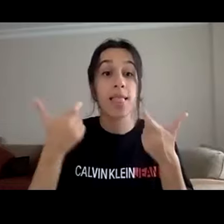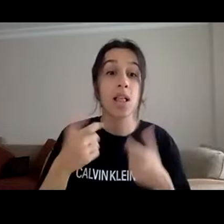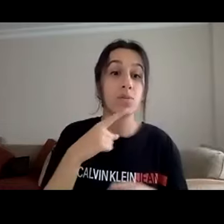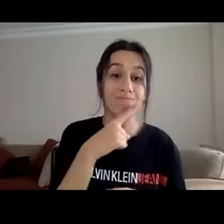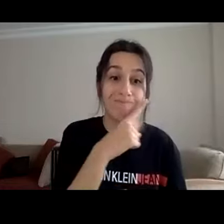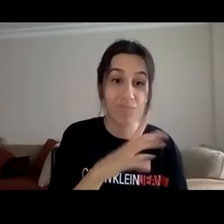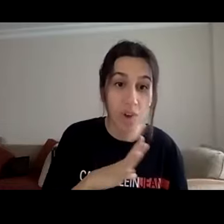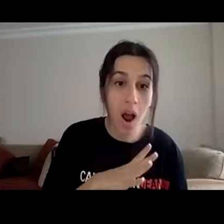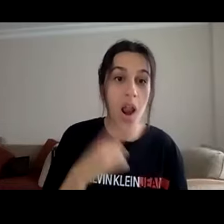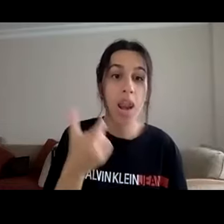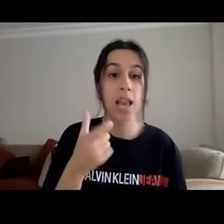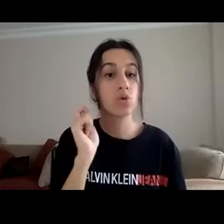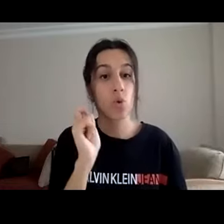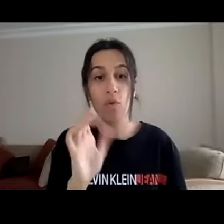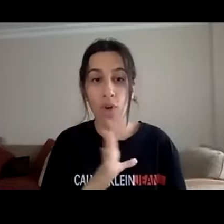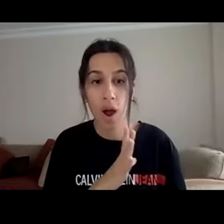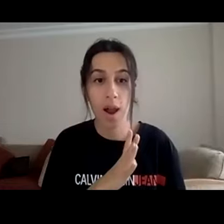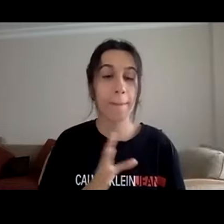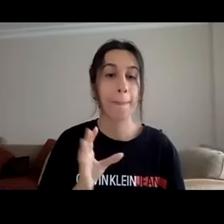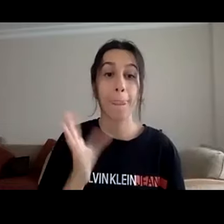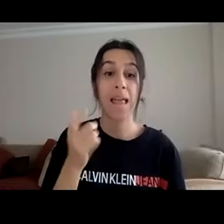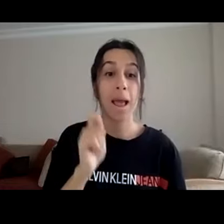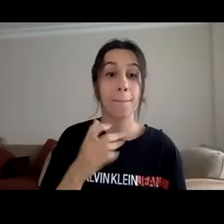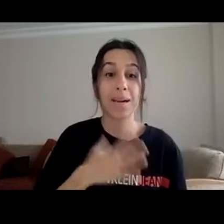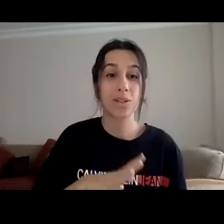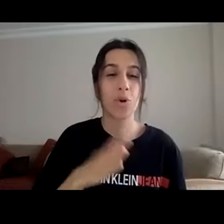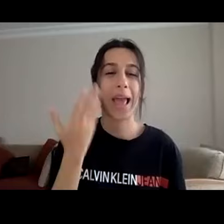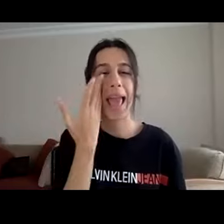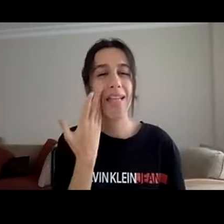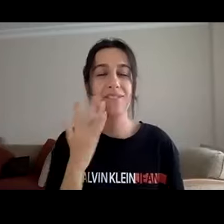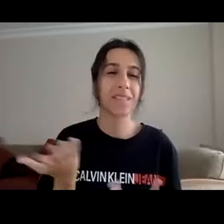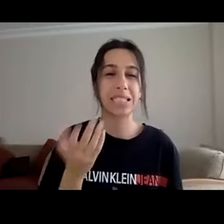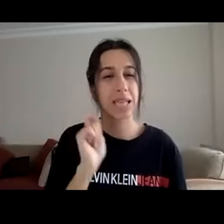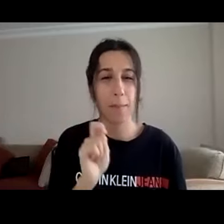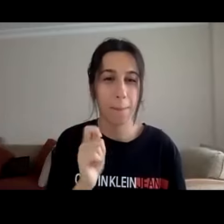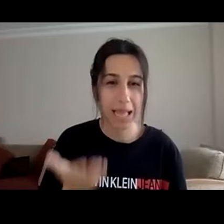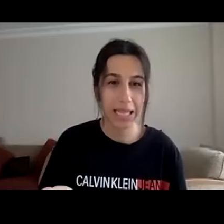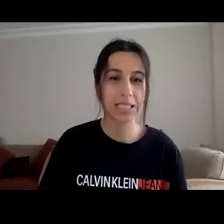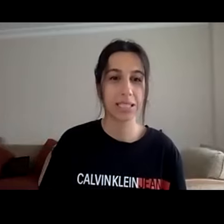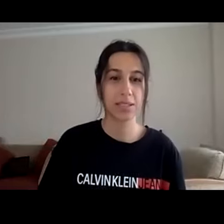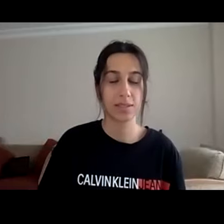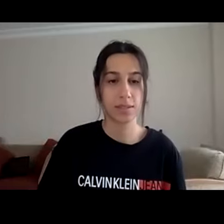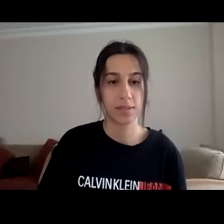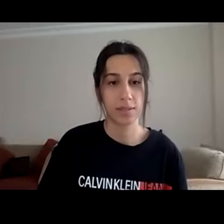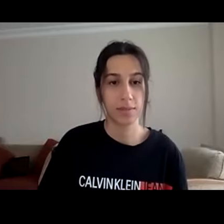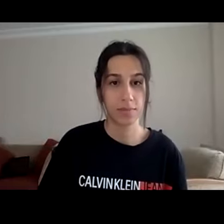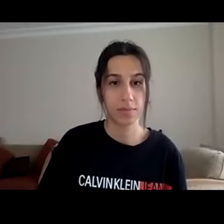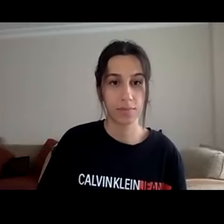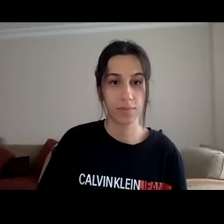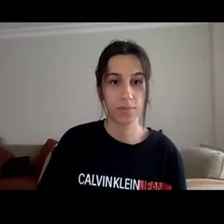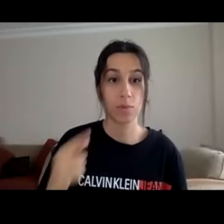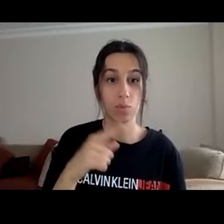zorlanıyoruz? Nerede yapmak istediğimiz şeyi daha keyifli, etkili ve verimli şekilde gerçekleştiriyoruz?